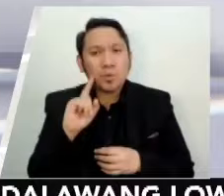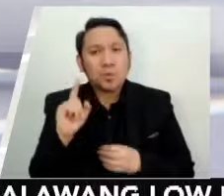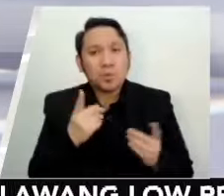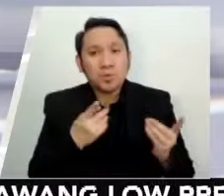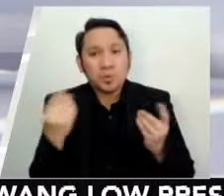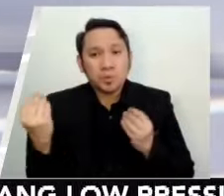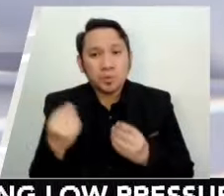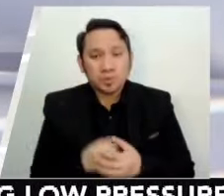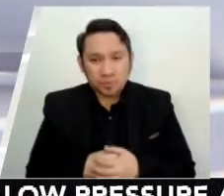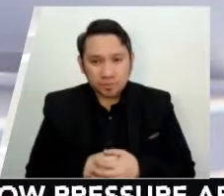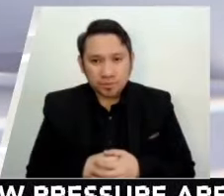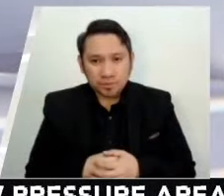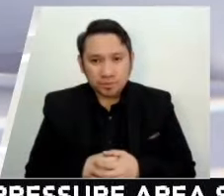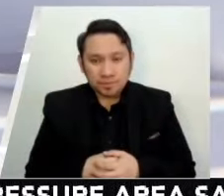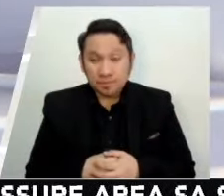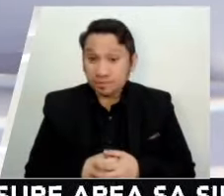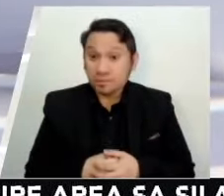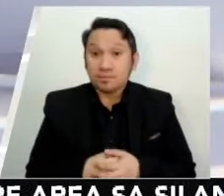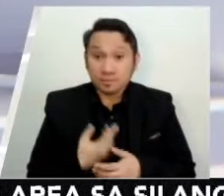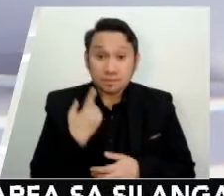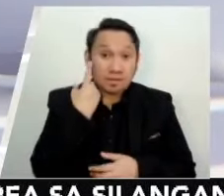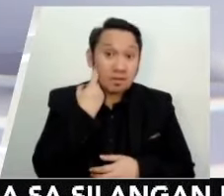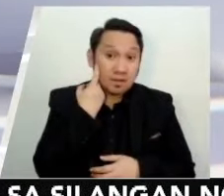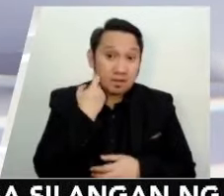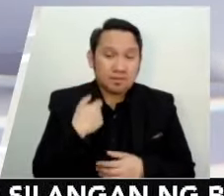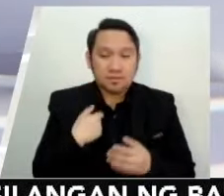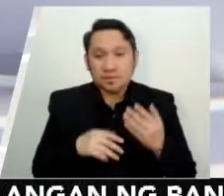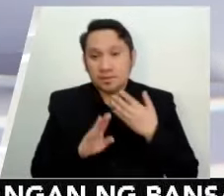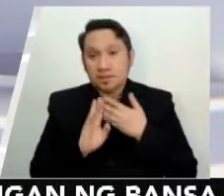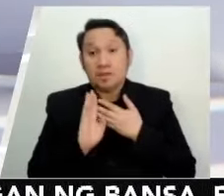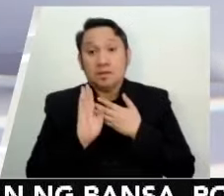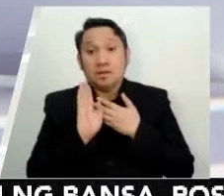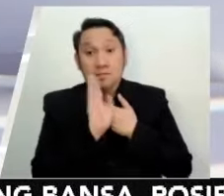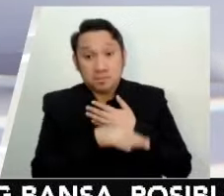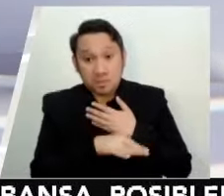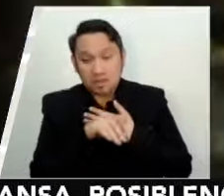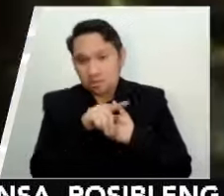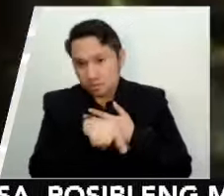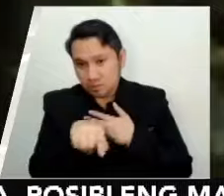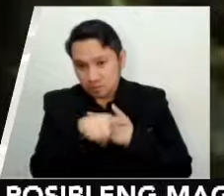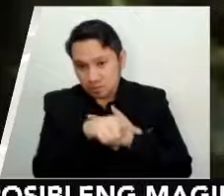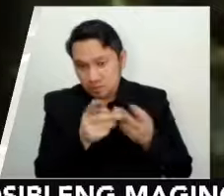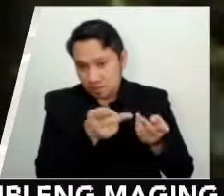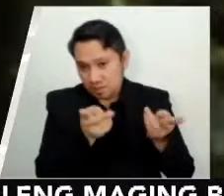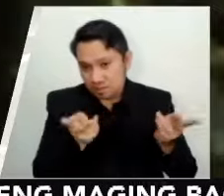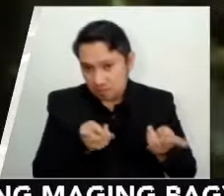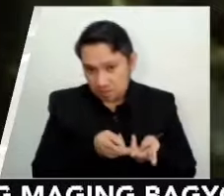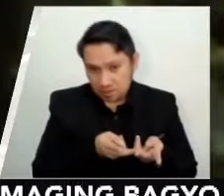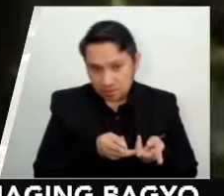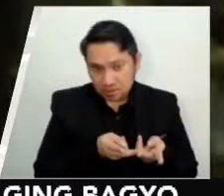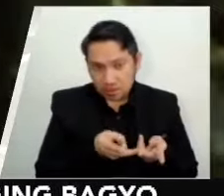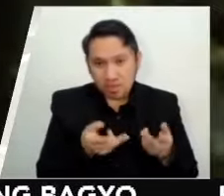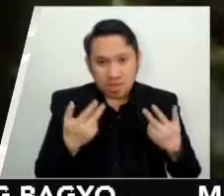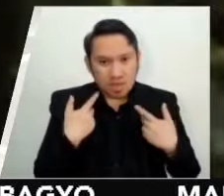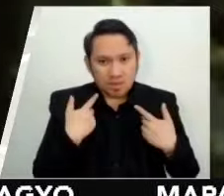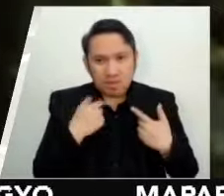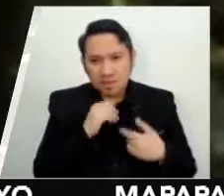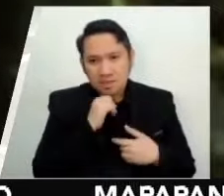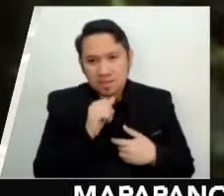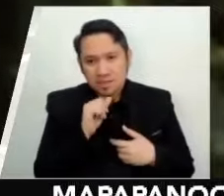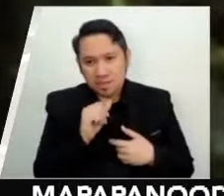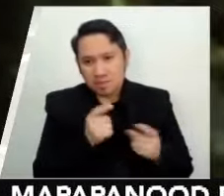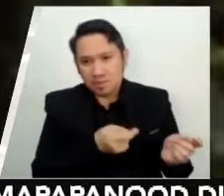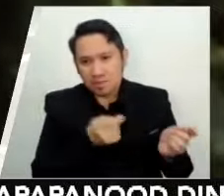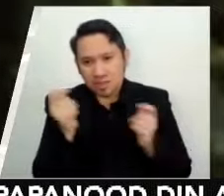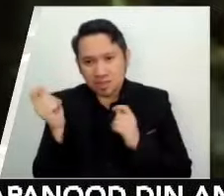Mel, kanina, no, binalikan natin yung ilan sa mga lugar at ilang mga barangay na may mga hindi talaga lumikas kahit mataas ang